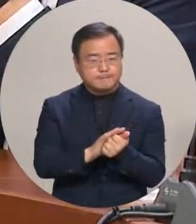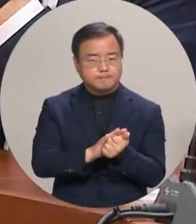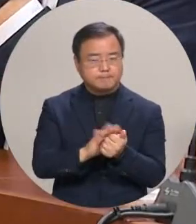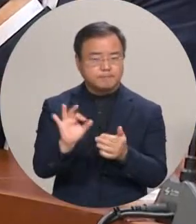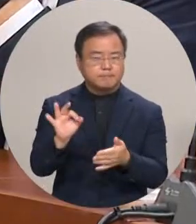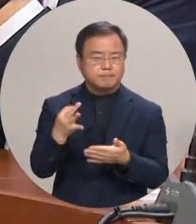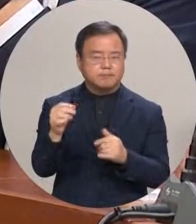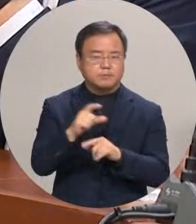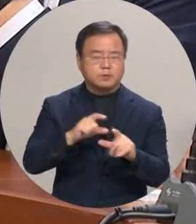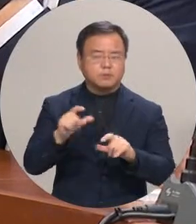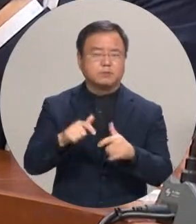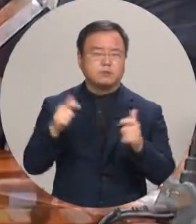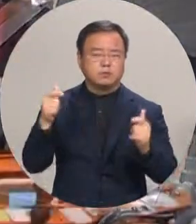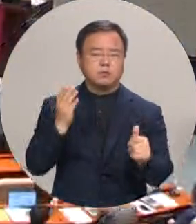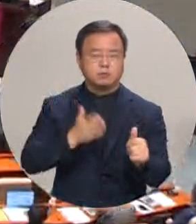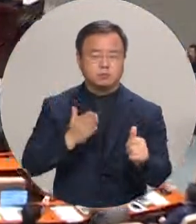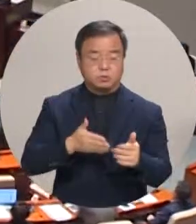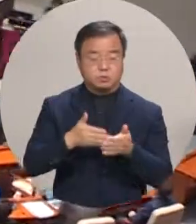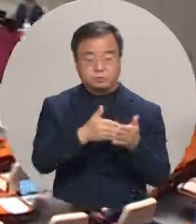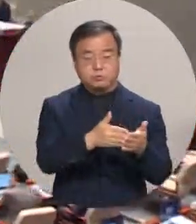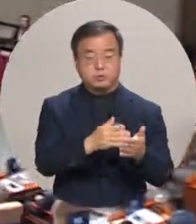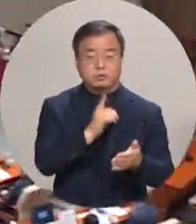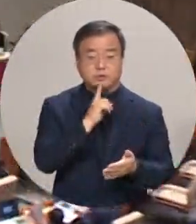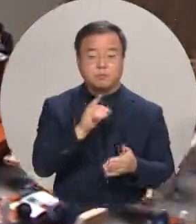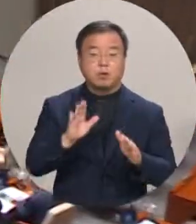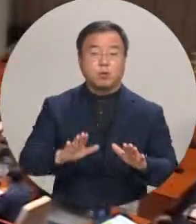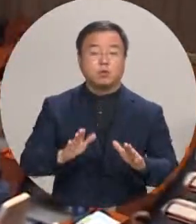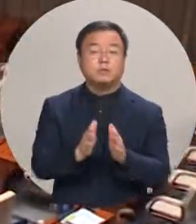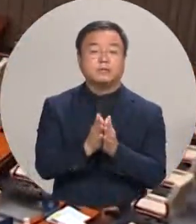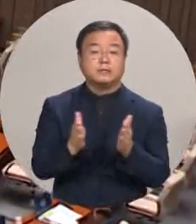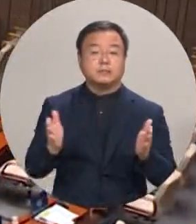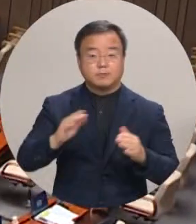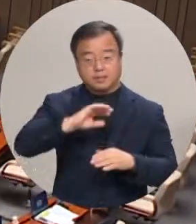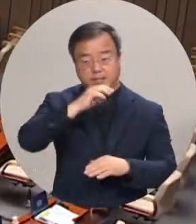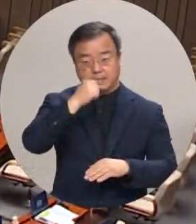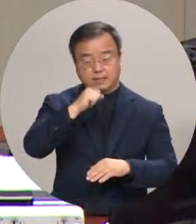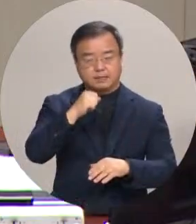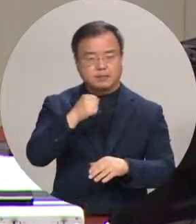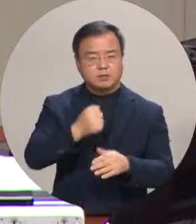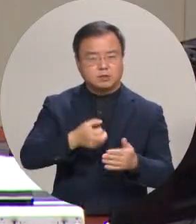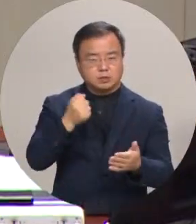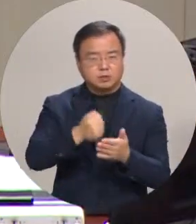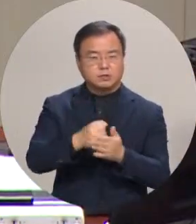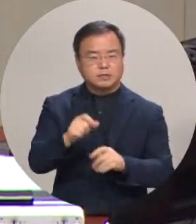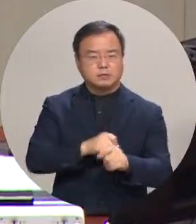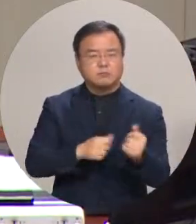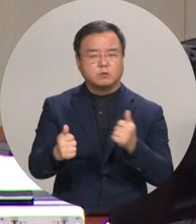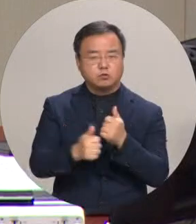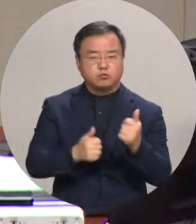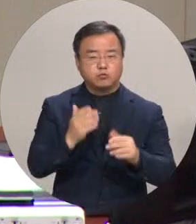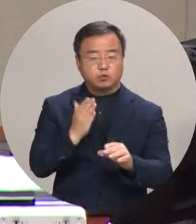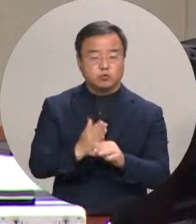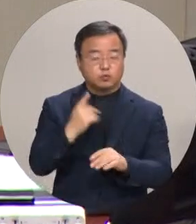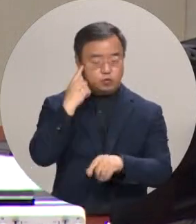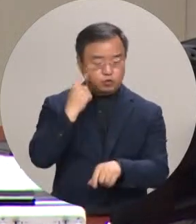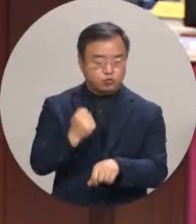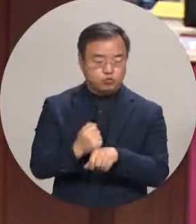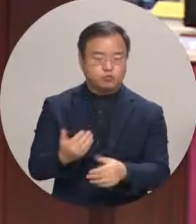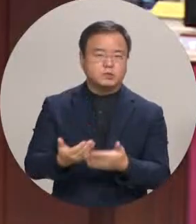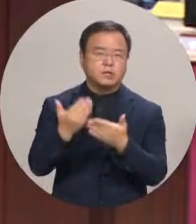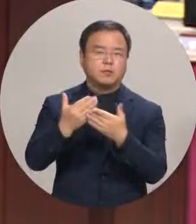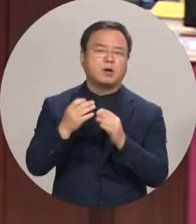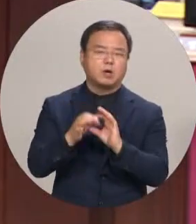요구하기로 했다고 밝혔습니다 오늘 시작된 국회 예산결산 특별 위원회에서는 연구개발 관련 예산을